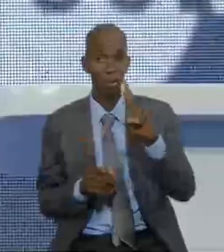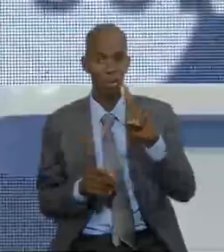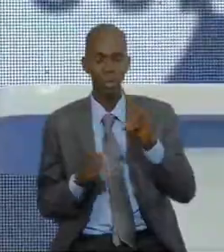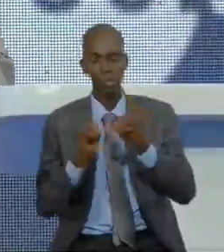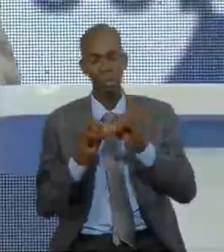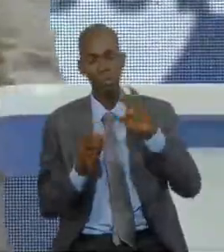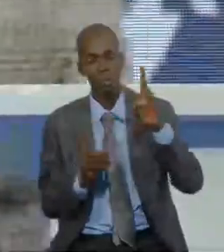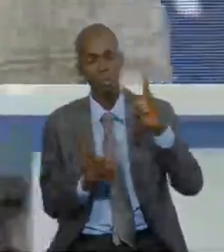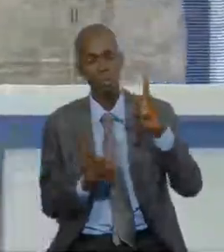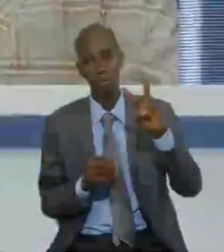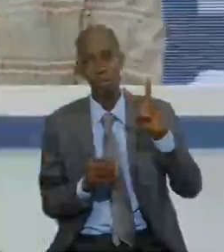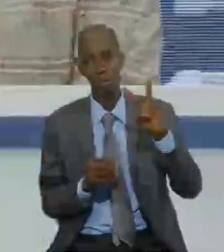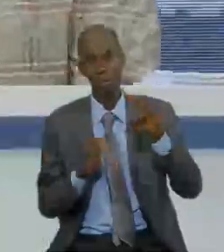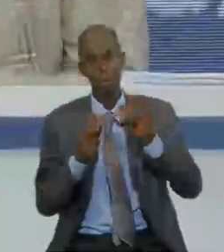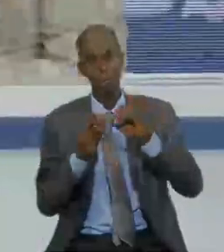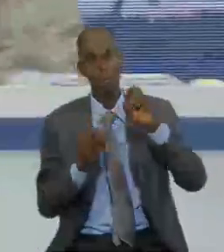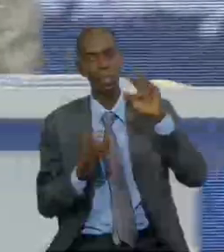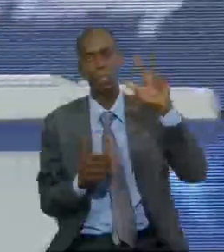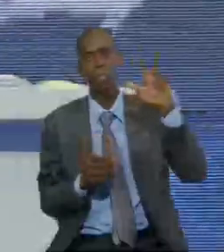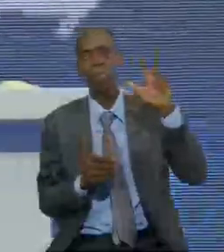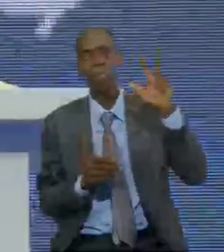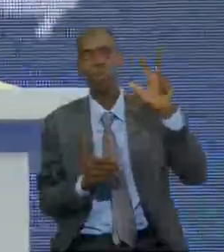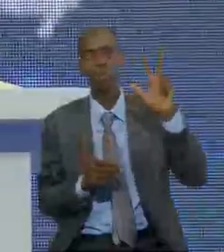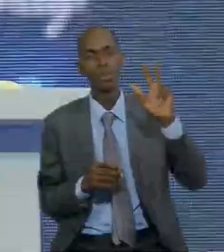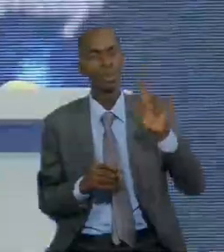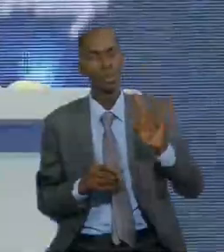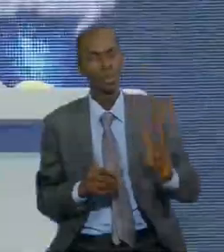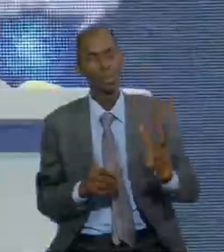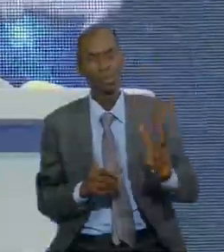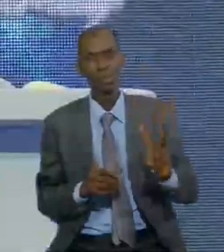deuxième match troisième âge